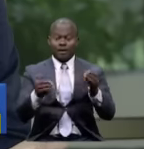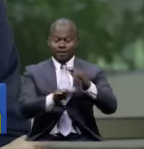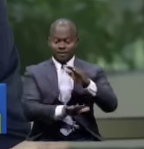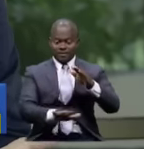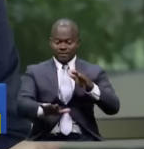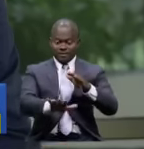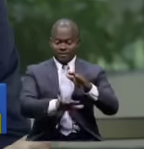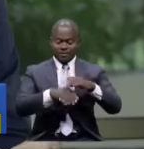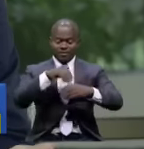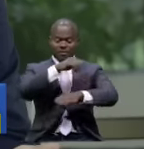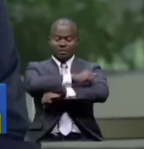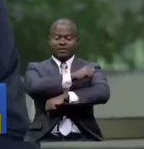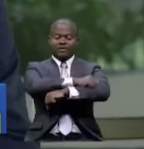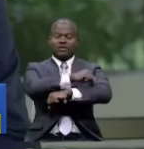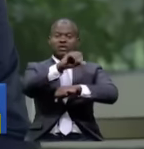gushyiraho